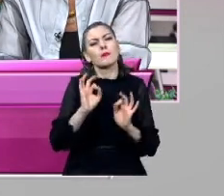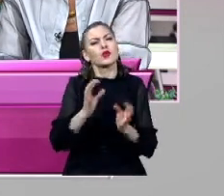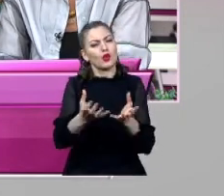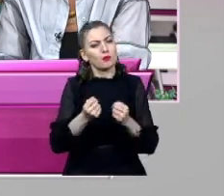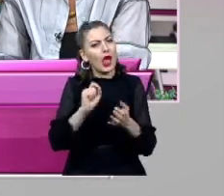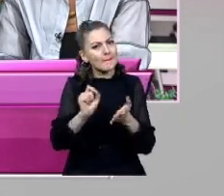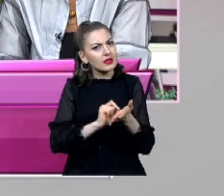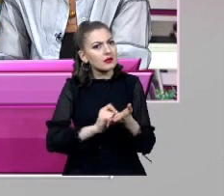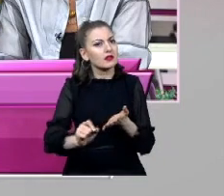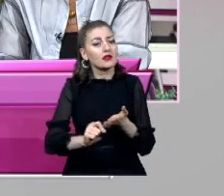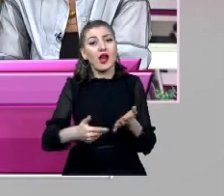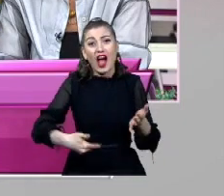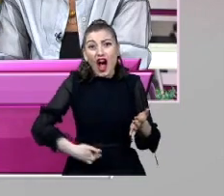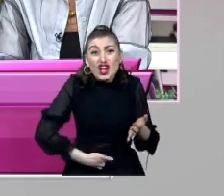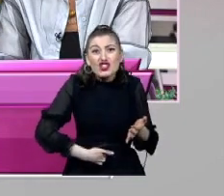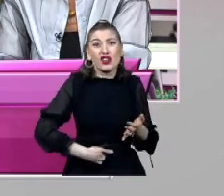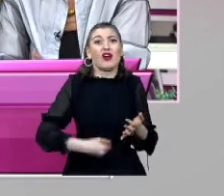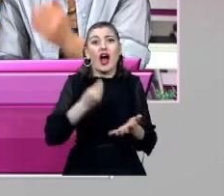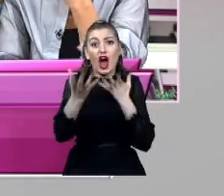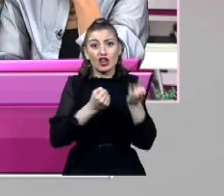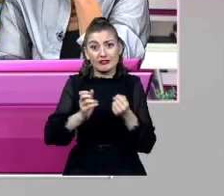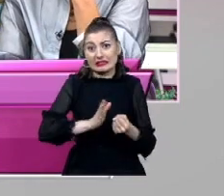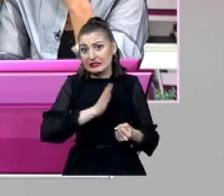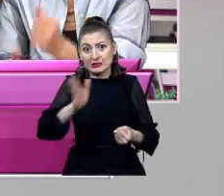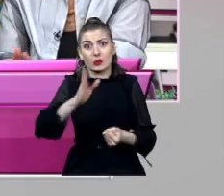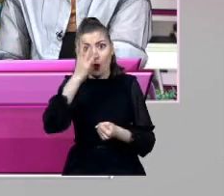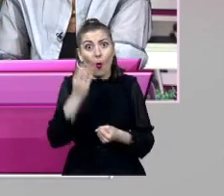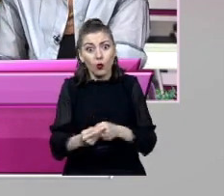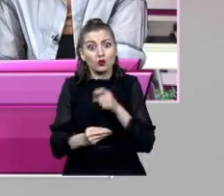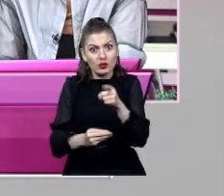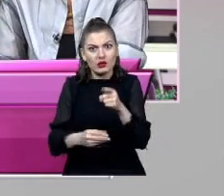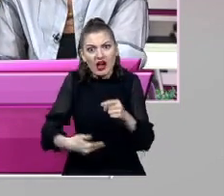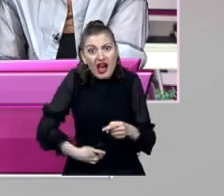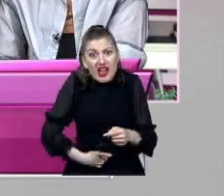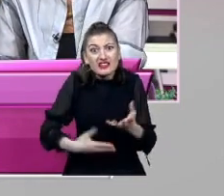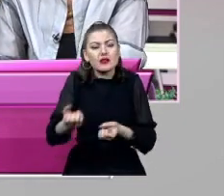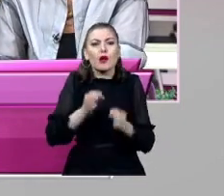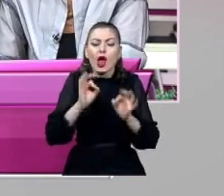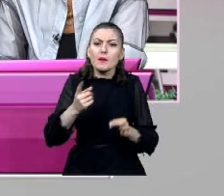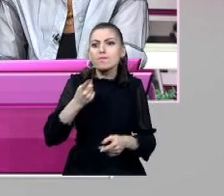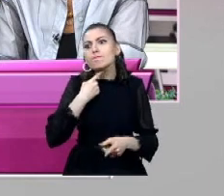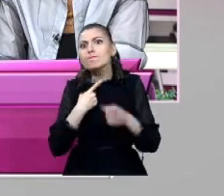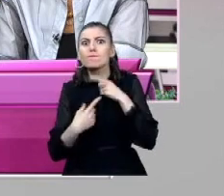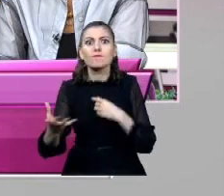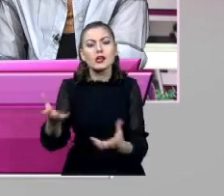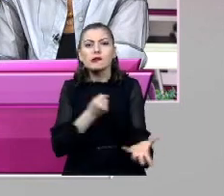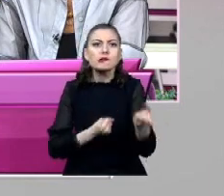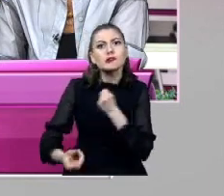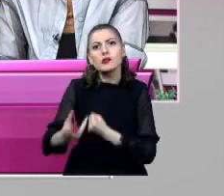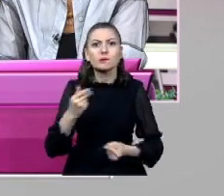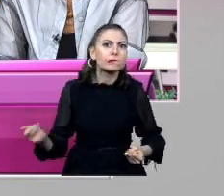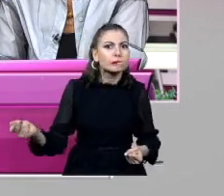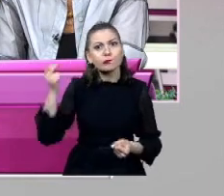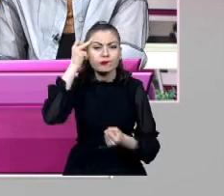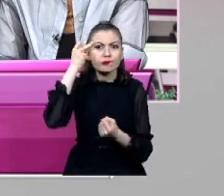altını çiziyorum. Aç alışverişe gitmek. Şimdi ben de Evet. çok aç olduğumda, alışverişe gittiğimde her şey canım çekiyor. Özellikle siz